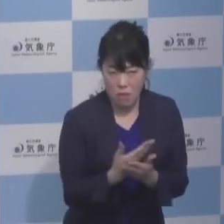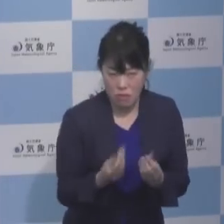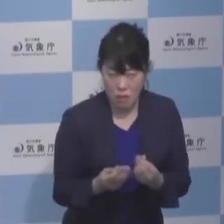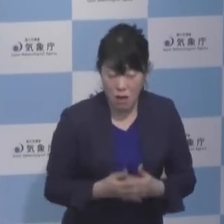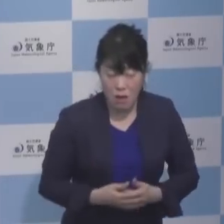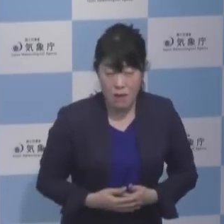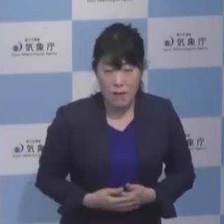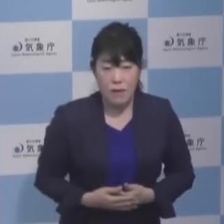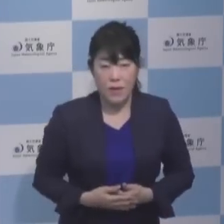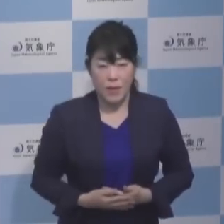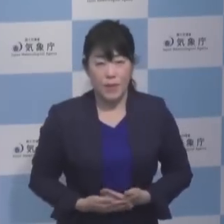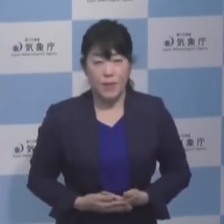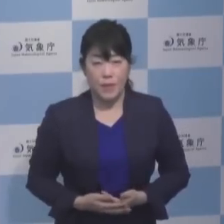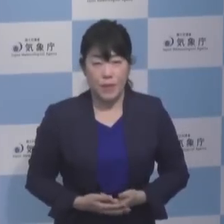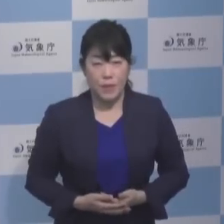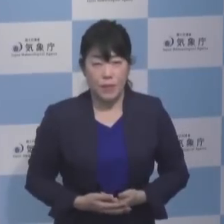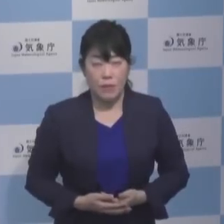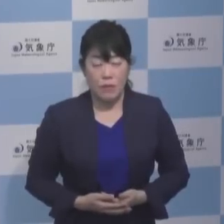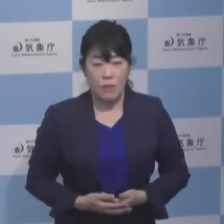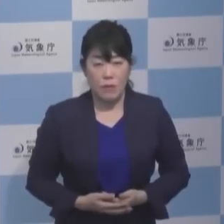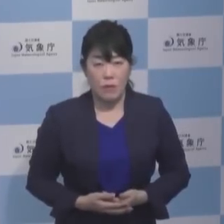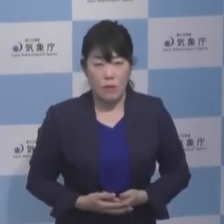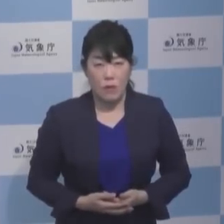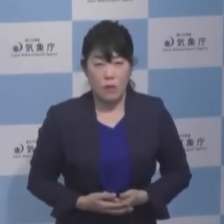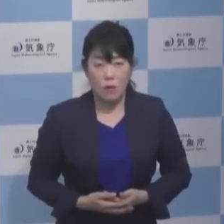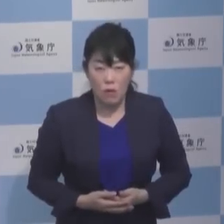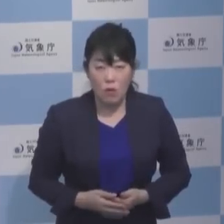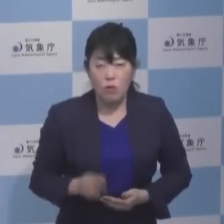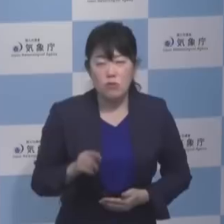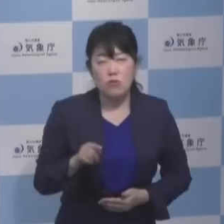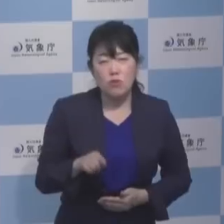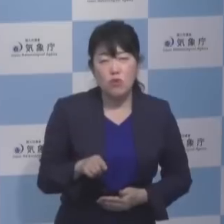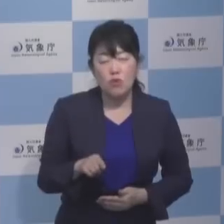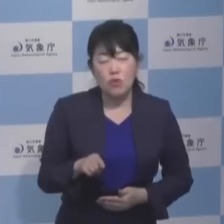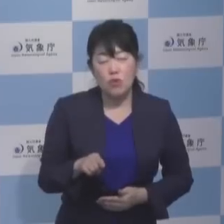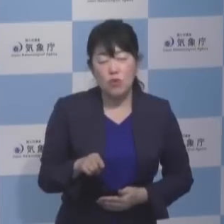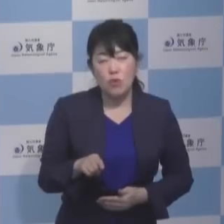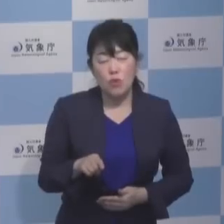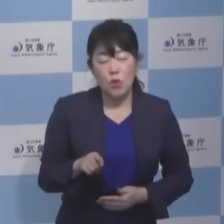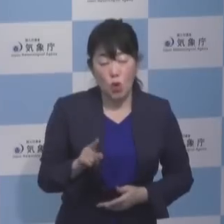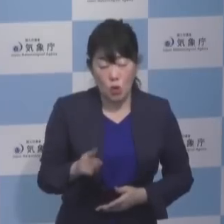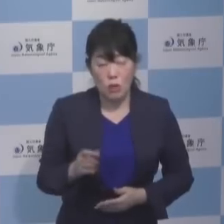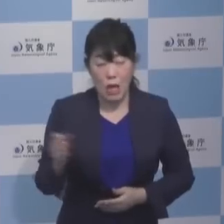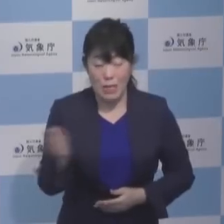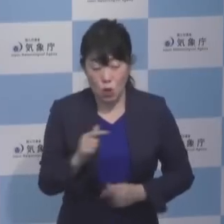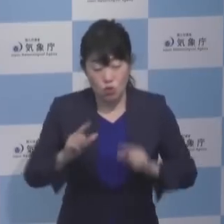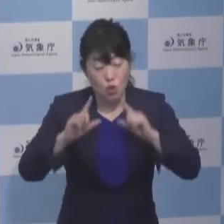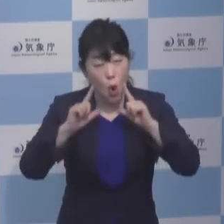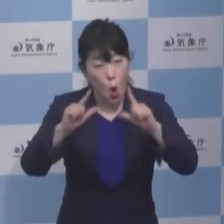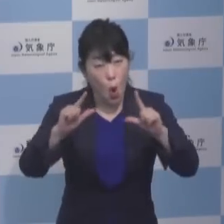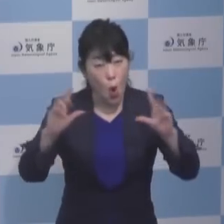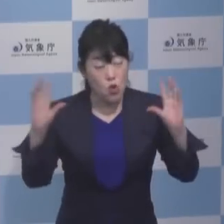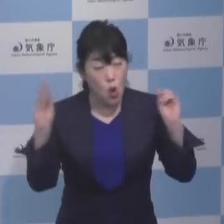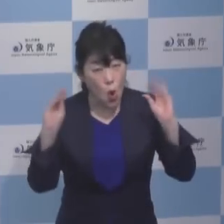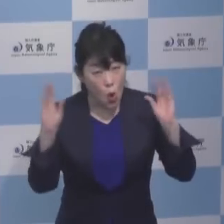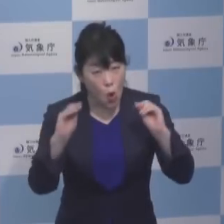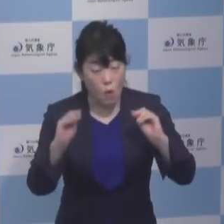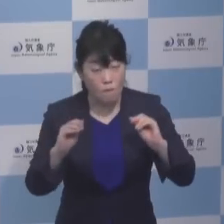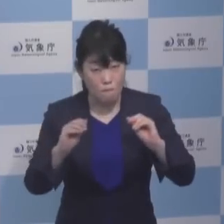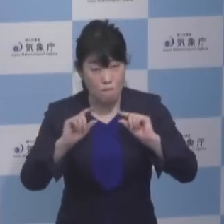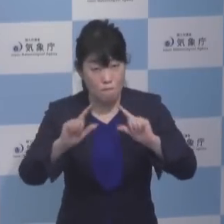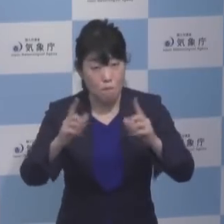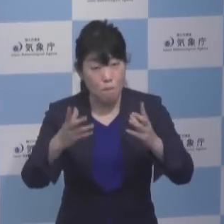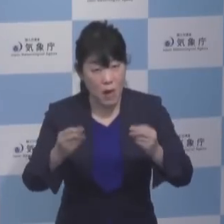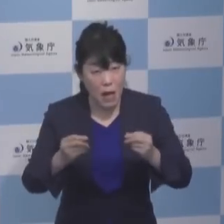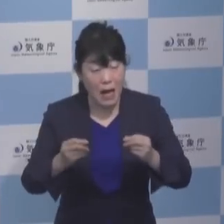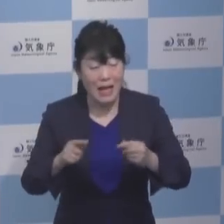と思うんですけれども、まあ、そういった今回その実測をこう出され情報を出されたタイミングであるとか、あるいは実際4